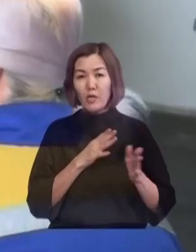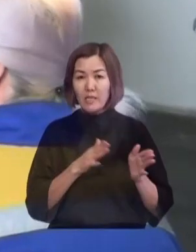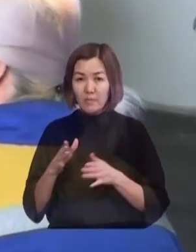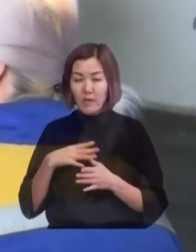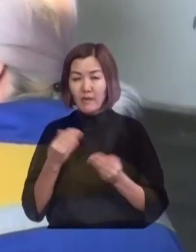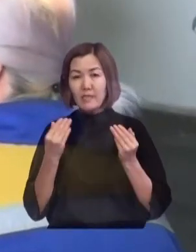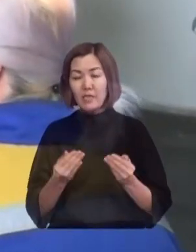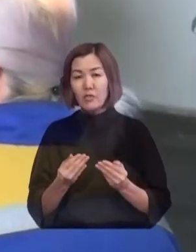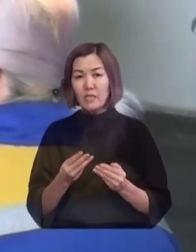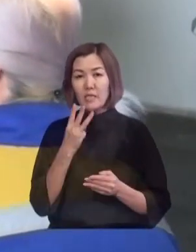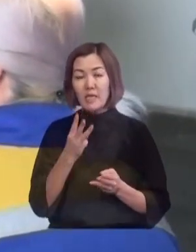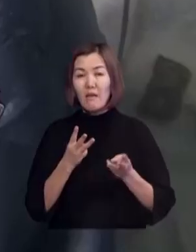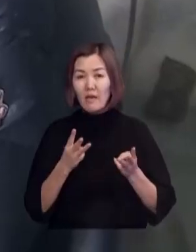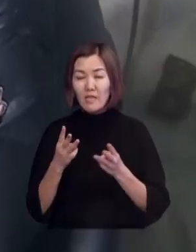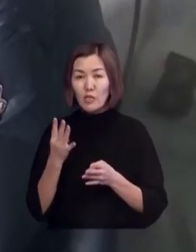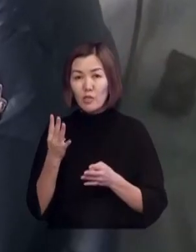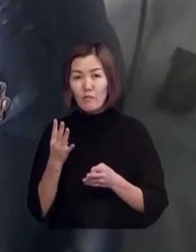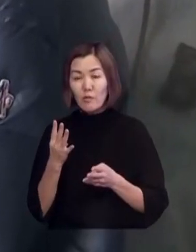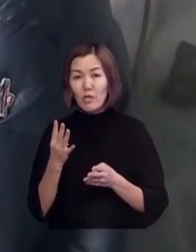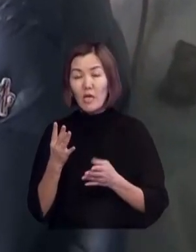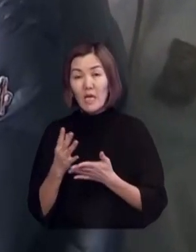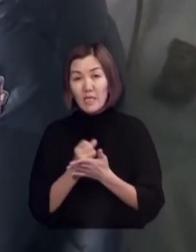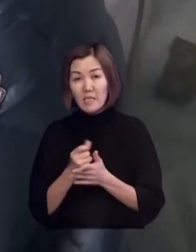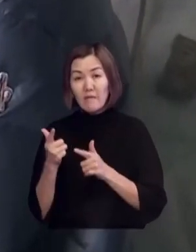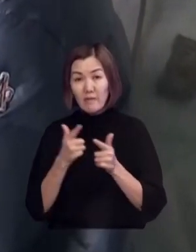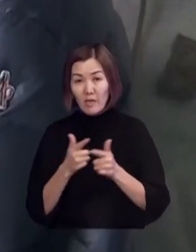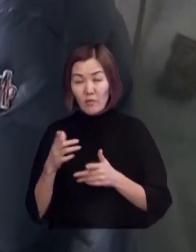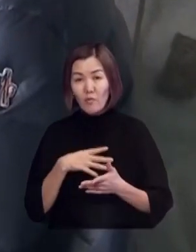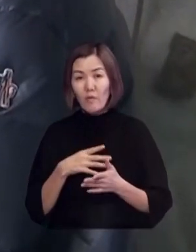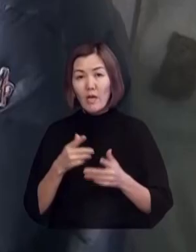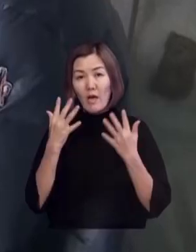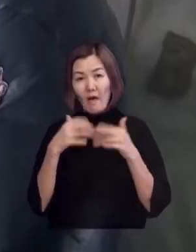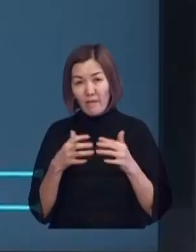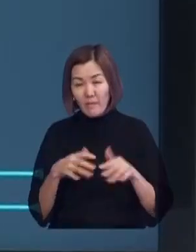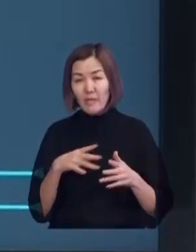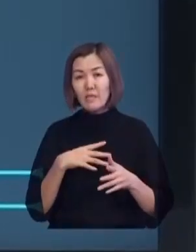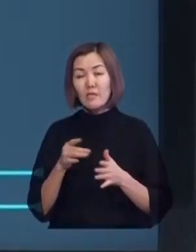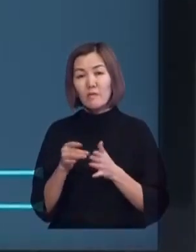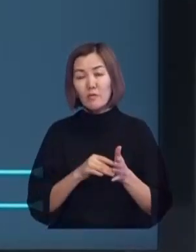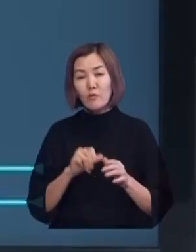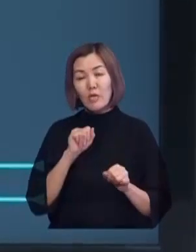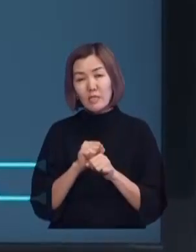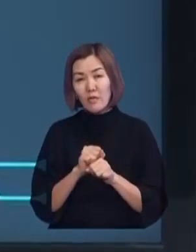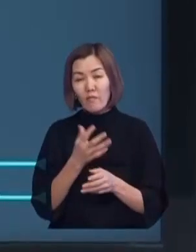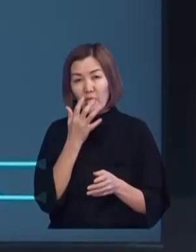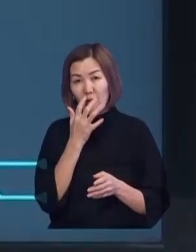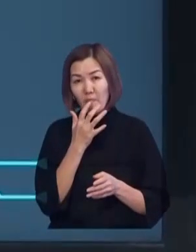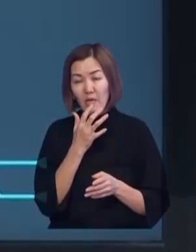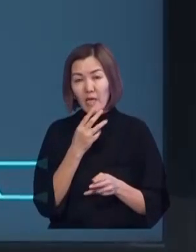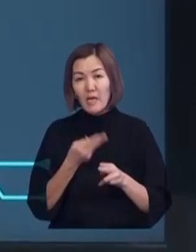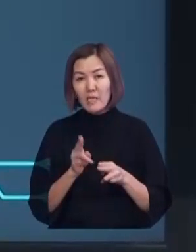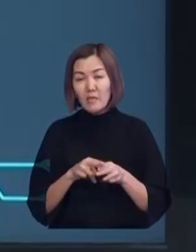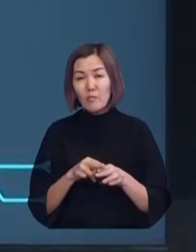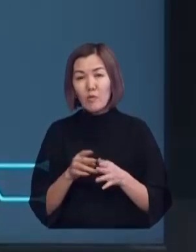Сейчас задействовано 3 котла, 4-й находится в резерве. Поскольку все автоматизировано, то случаев остановки подачи тепла, тем более